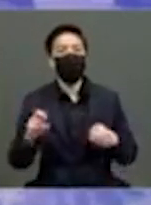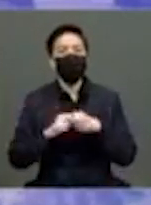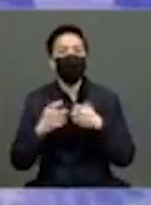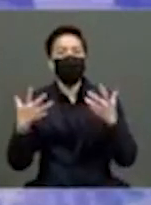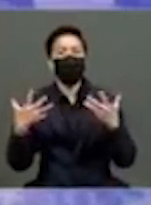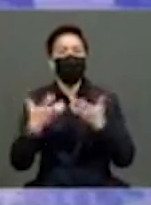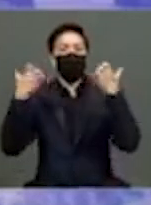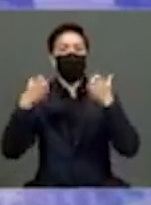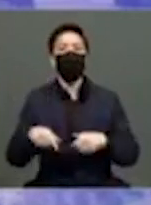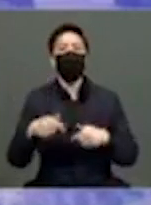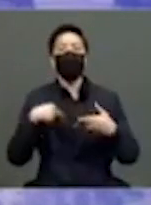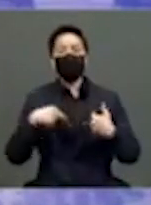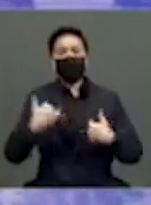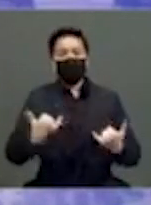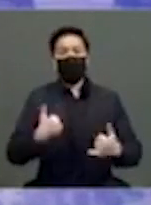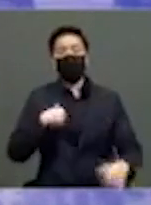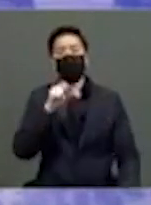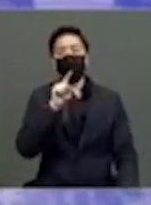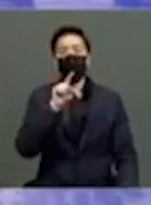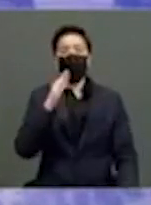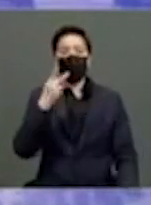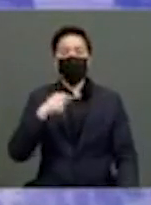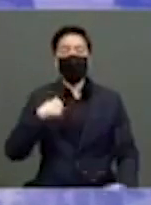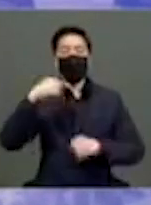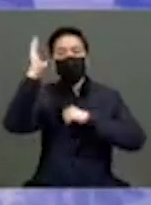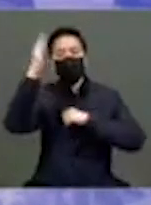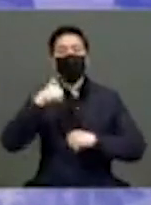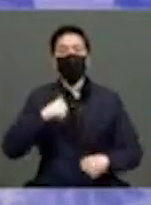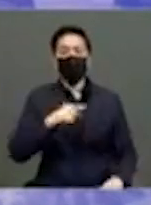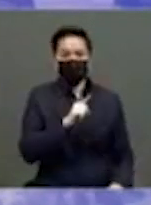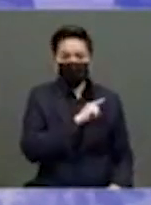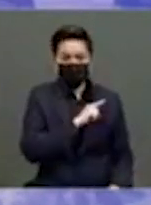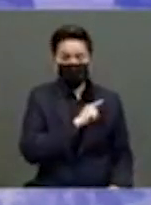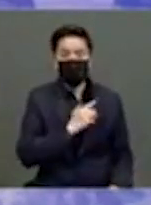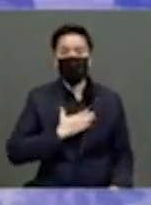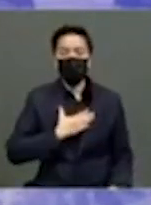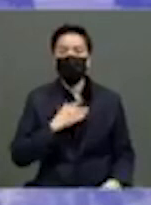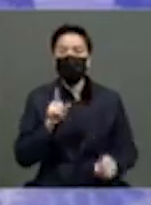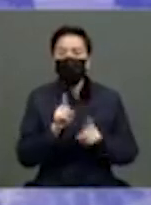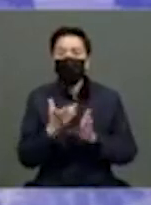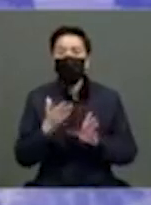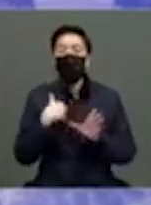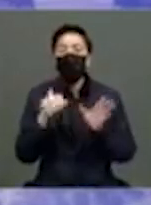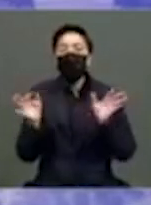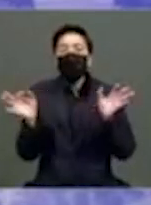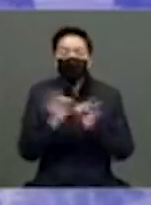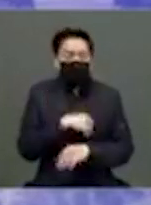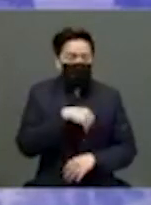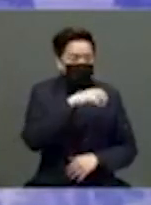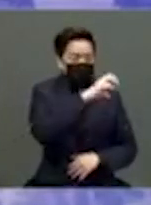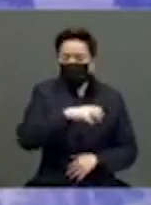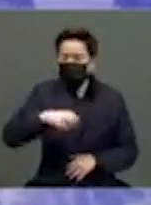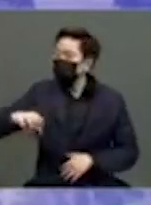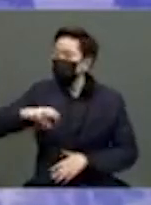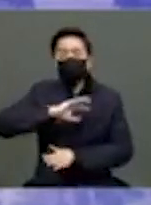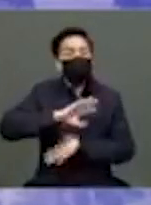ที่เป็นโฆษกของสปกคะซึ่งก็ส่วนในก็ต้องรับผิดชอบในด้านนี้ในแทนหน่วยงานต่างๆทั้ง